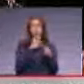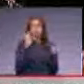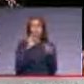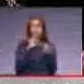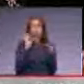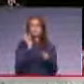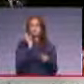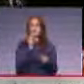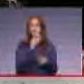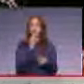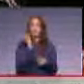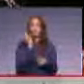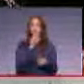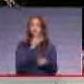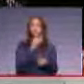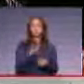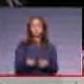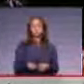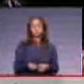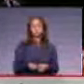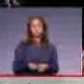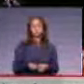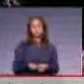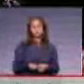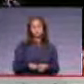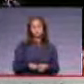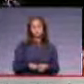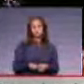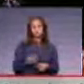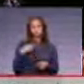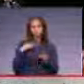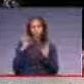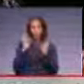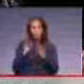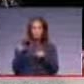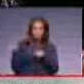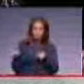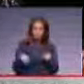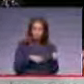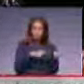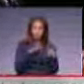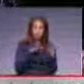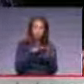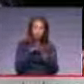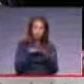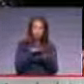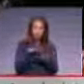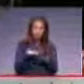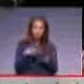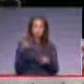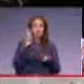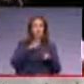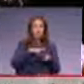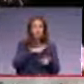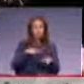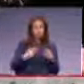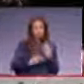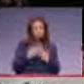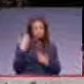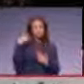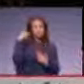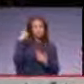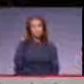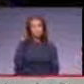من فين يا اخي؟ يا اخي من فين الكلام ده؟ ما احنا مرينا بيها، احنا مرينا فعلا بيها، وده كان في فرق بينه وبينها كام